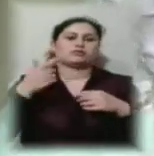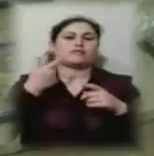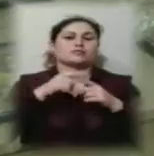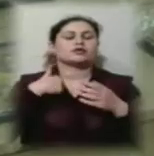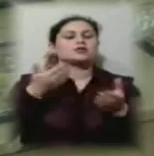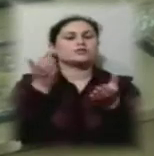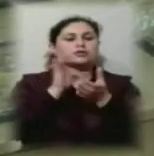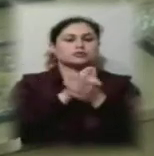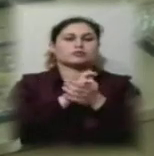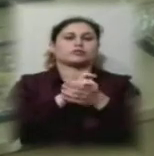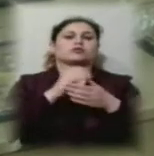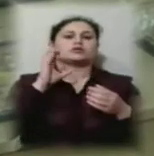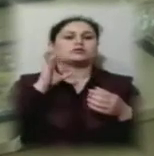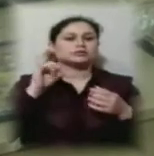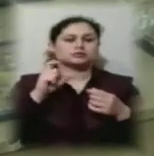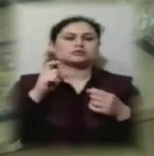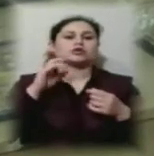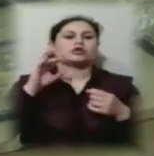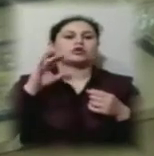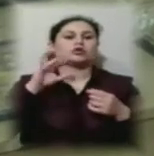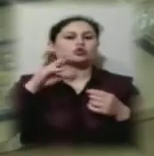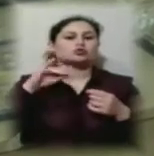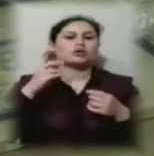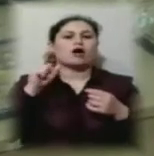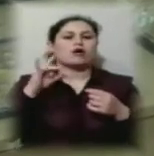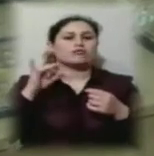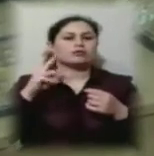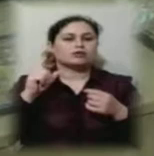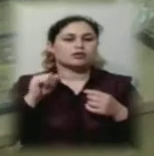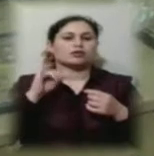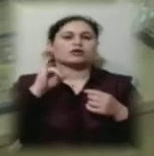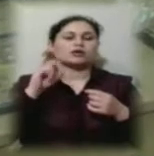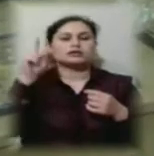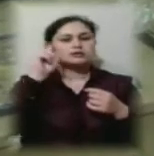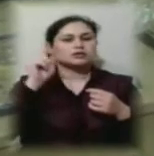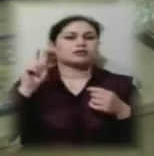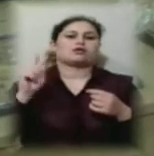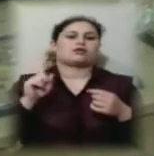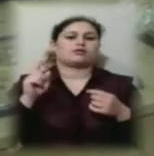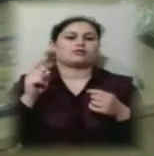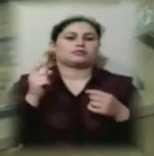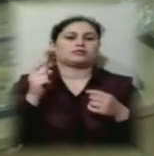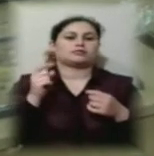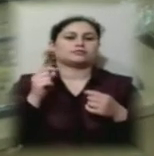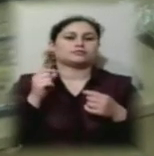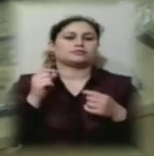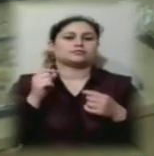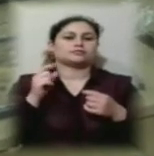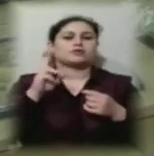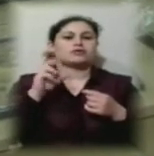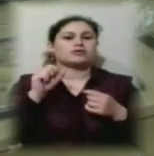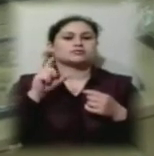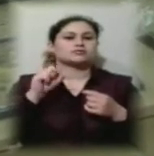з Южної Африки, з Ізраїля, з